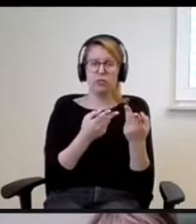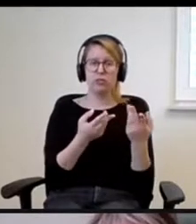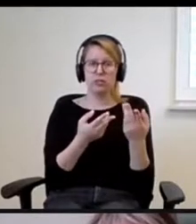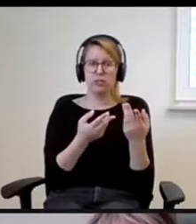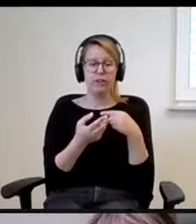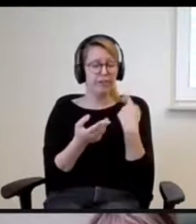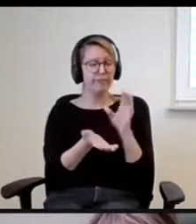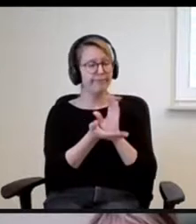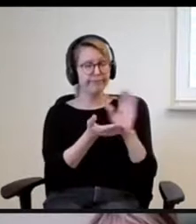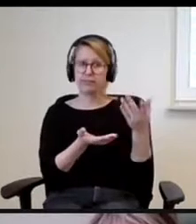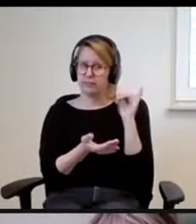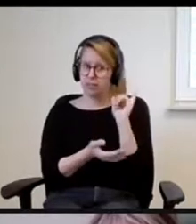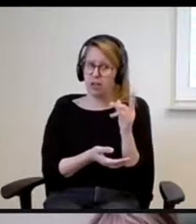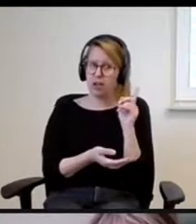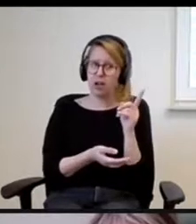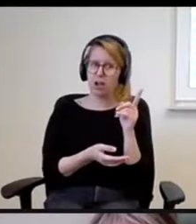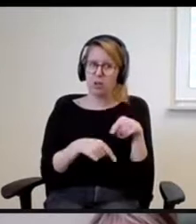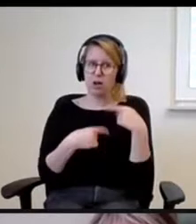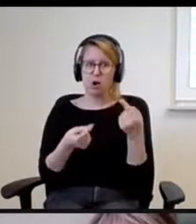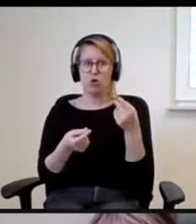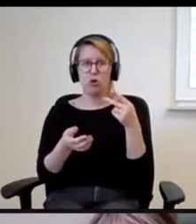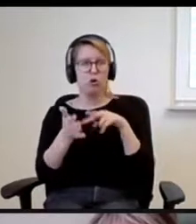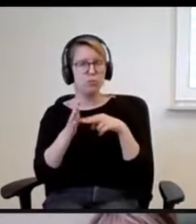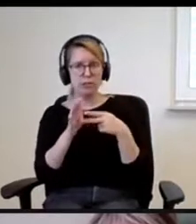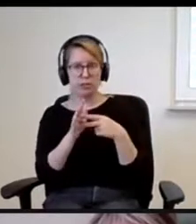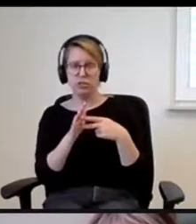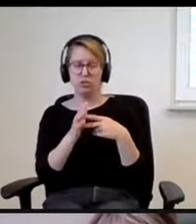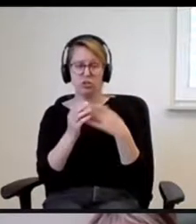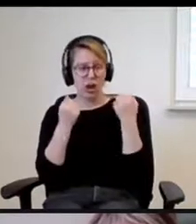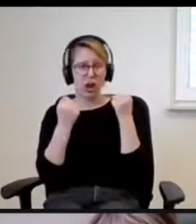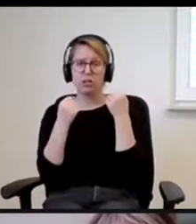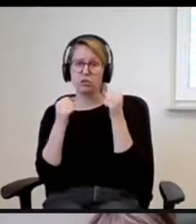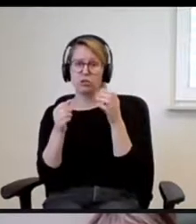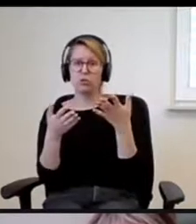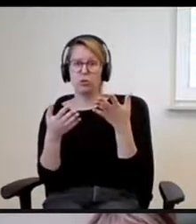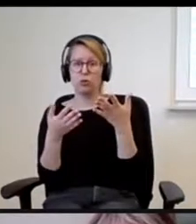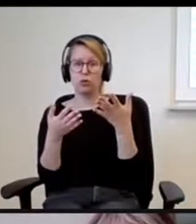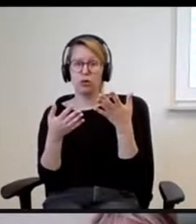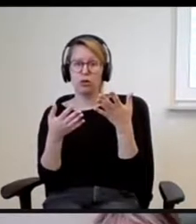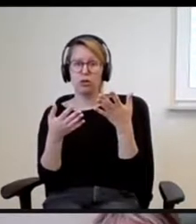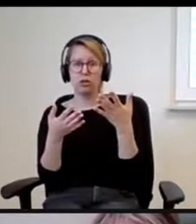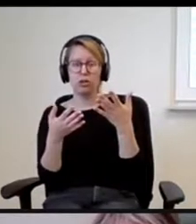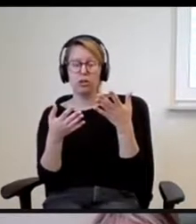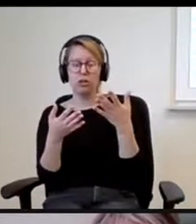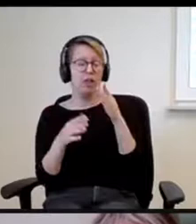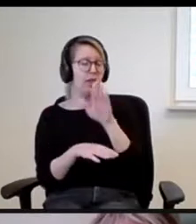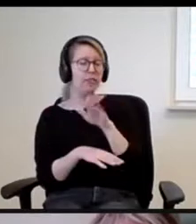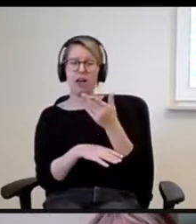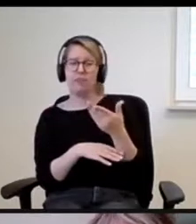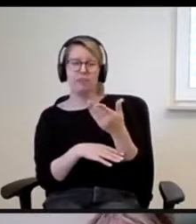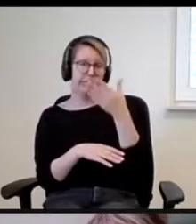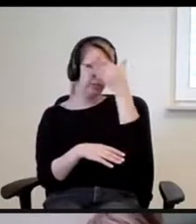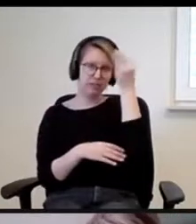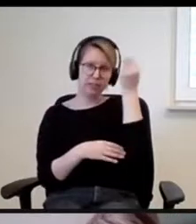politique. Et je crois qu'il ne faut pas non plus sous-estimer ces efforts-là. Merci.